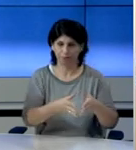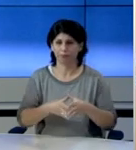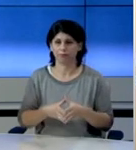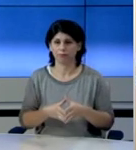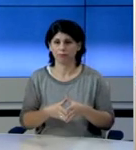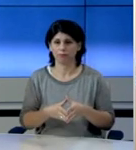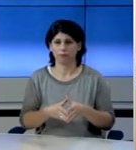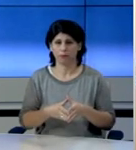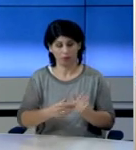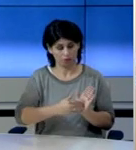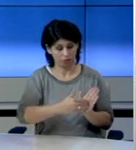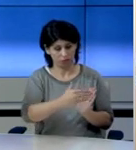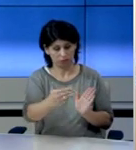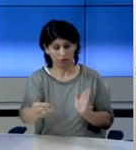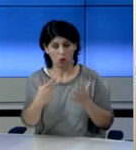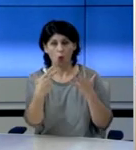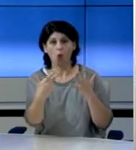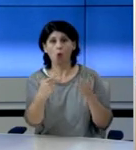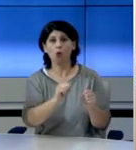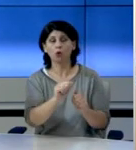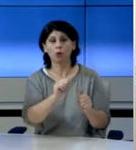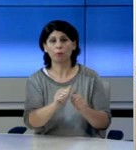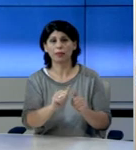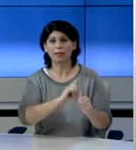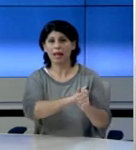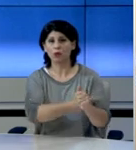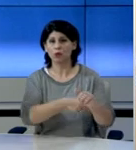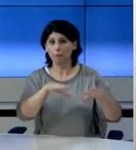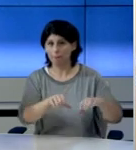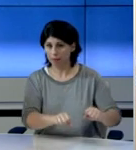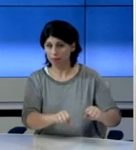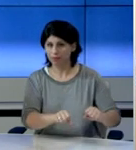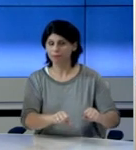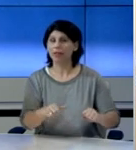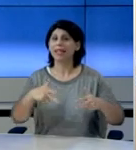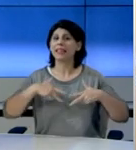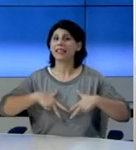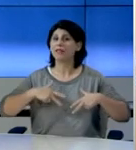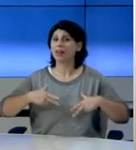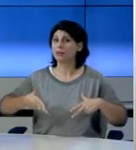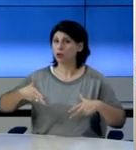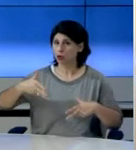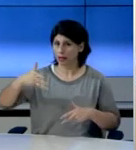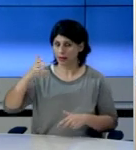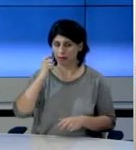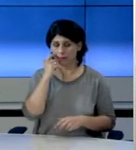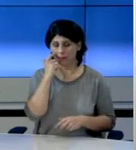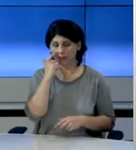τους 8 αυτούς μήνες που είναι στην εξουσία. Η κυβέρνηση του κυρίου Μητσοτάκη, λοιπόν,